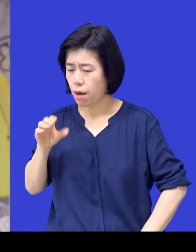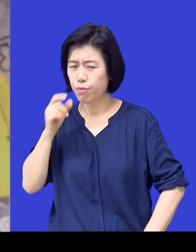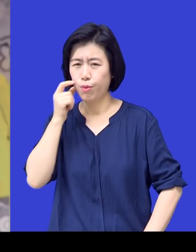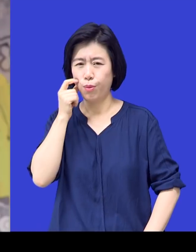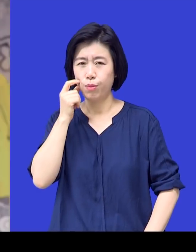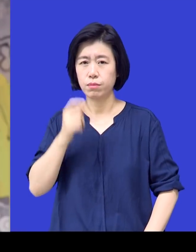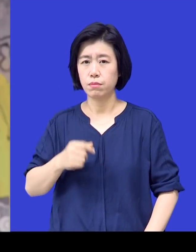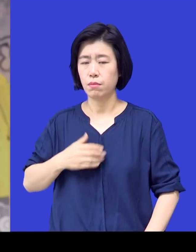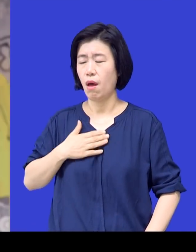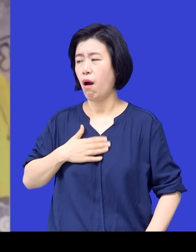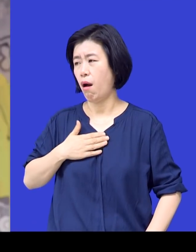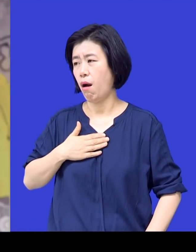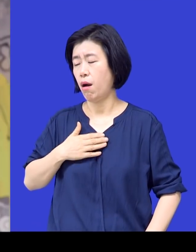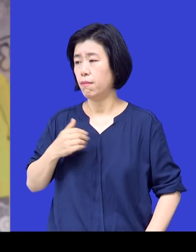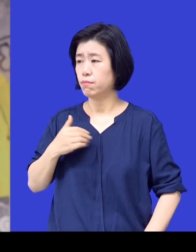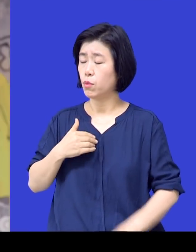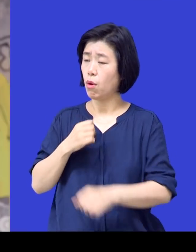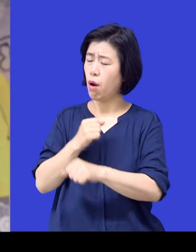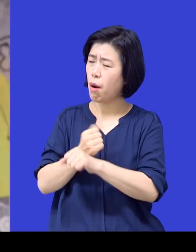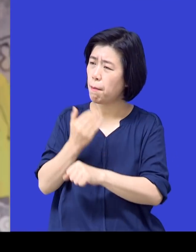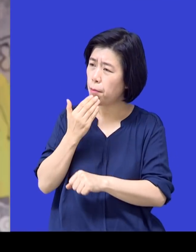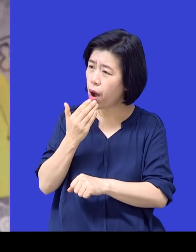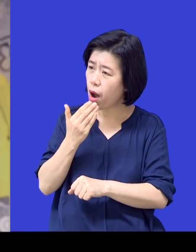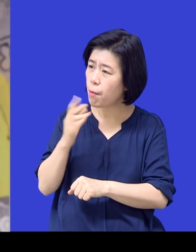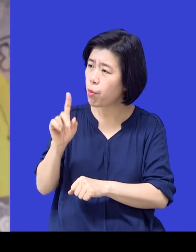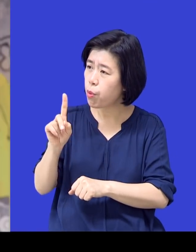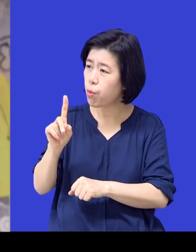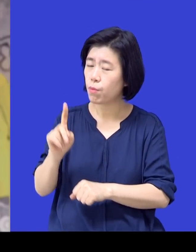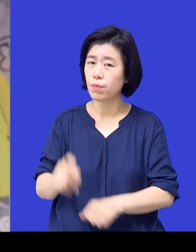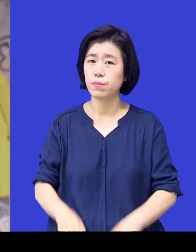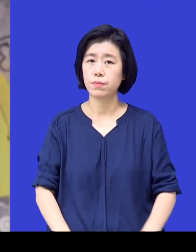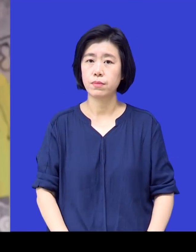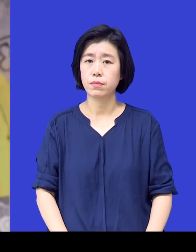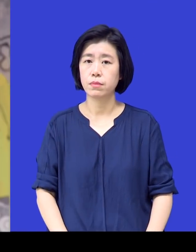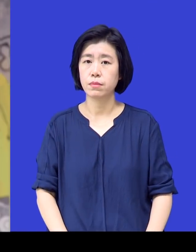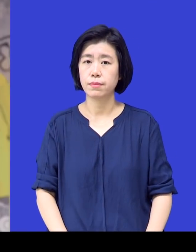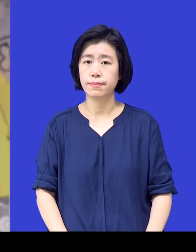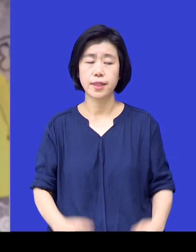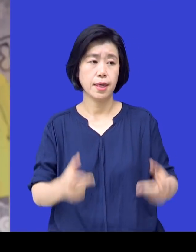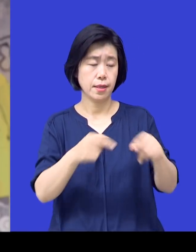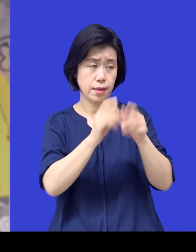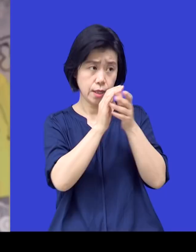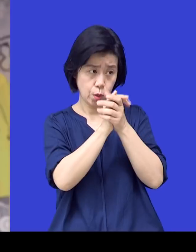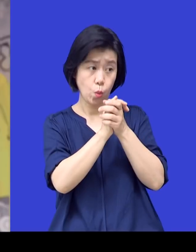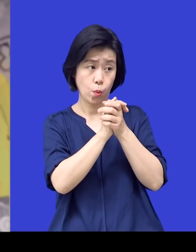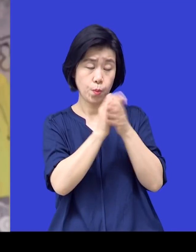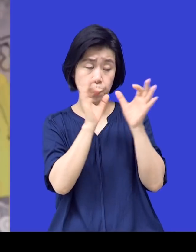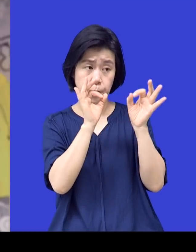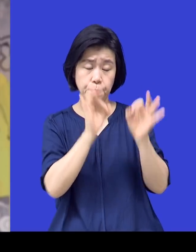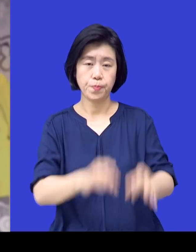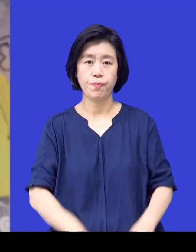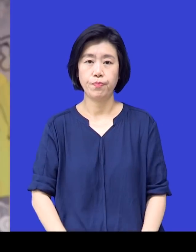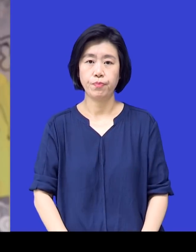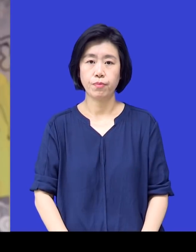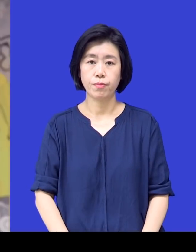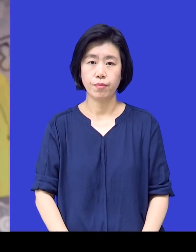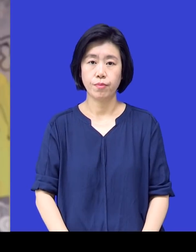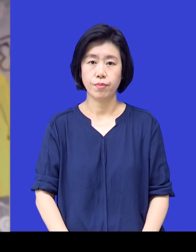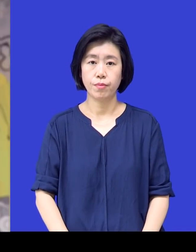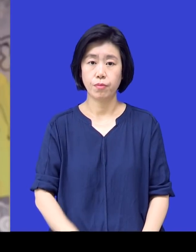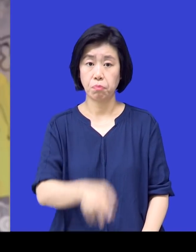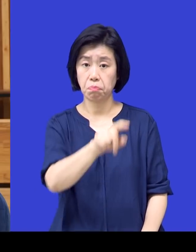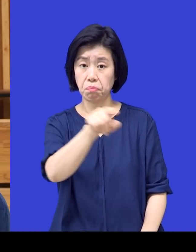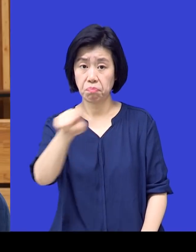그랬어요. 그러면 내가 할 수 있는 게 뭐냐고. 예. 기도해 보겠다. 예. 그래 놓고 이제